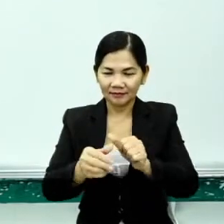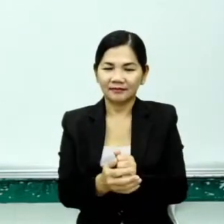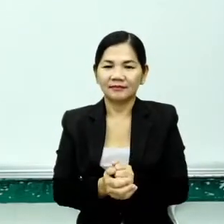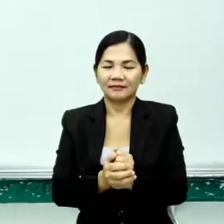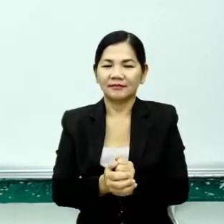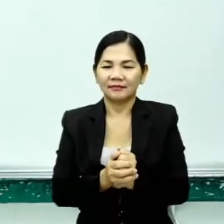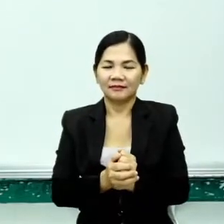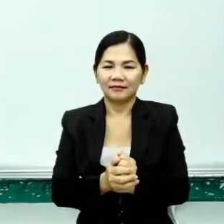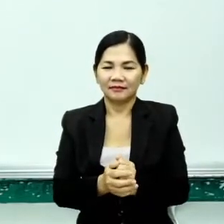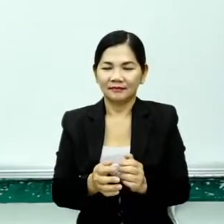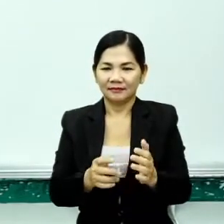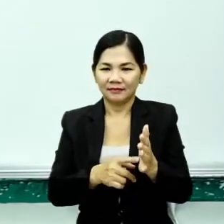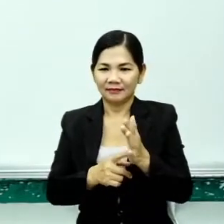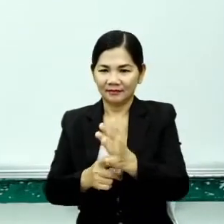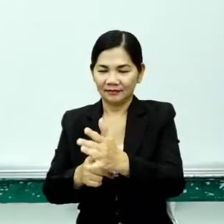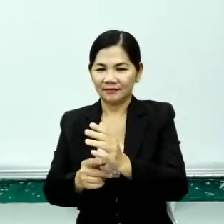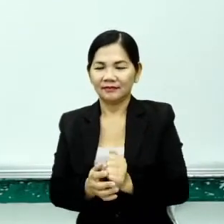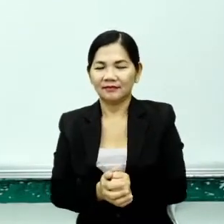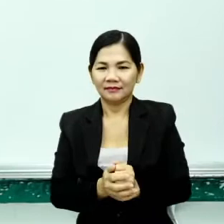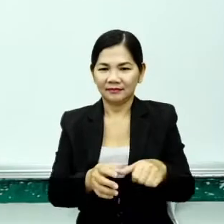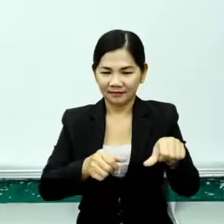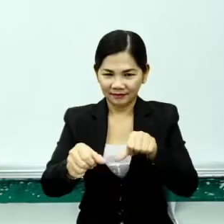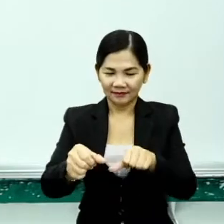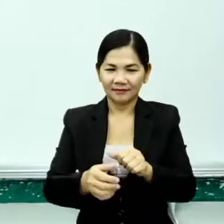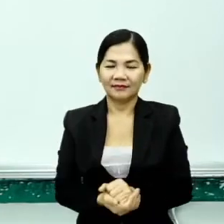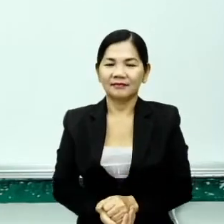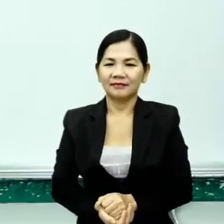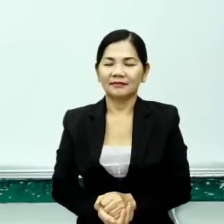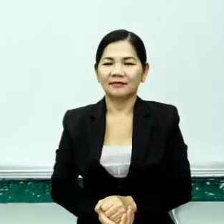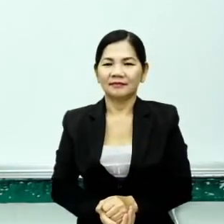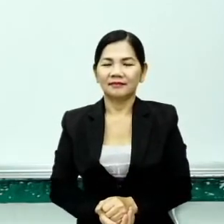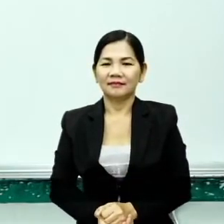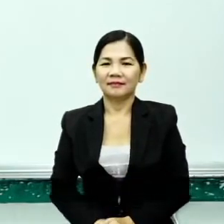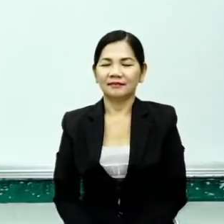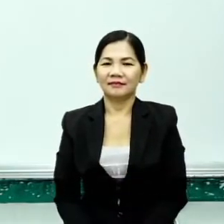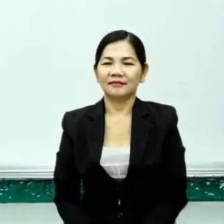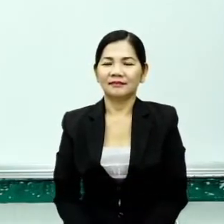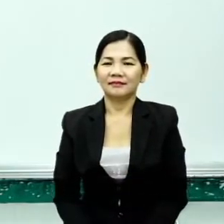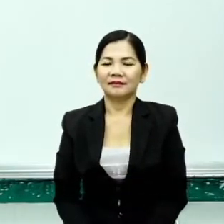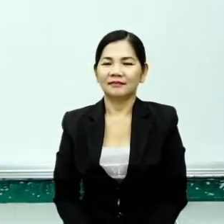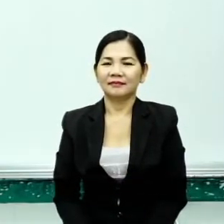này cứ nông miên là vậy cha bằng hai con cha bận tỏ tiệt là con